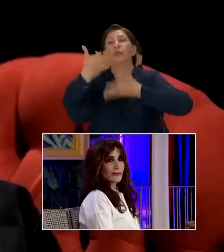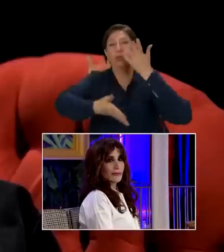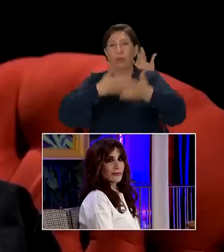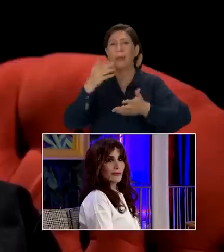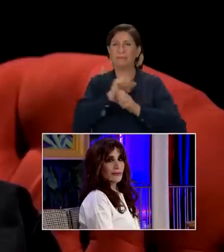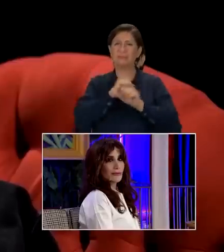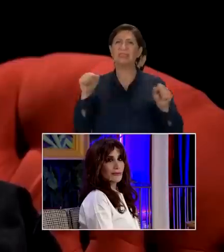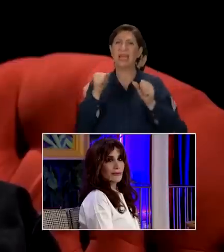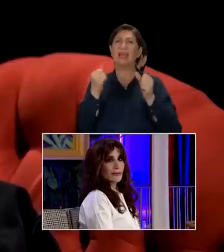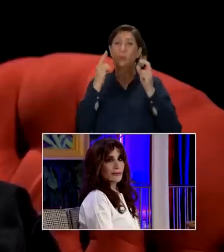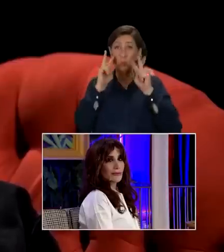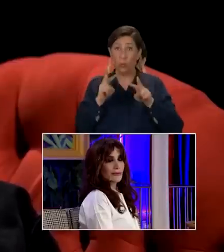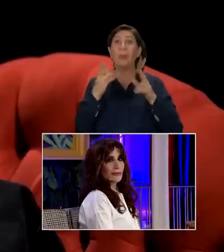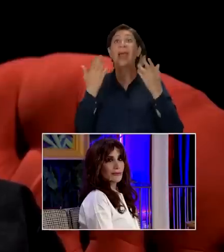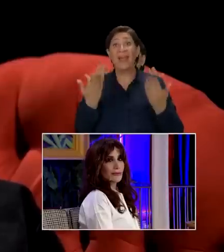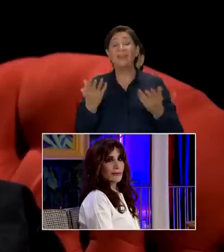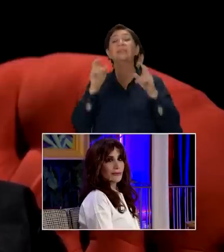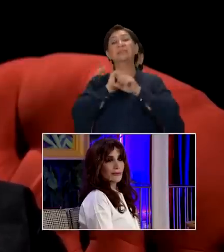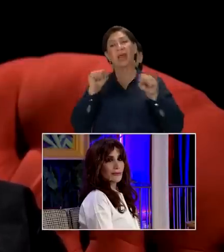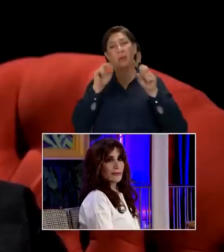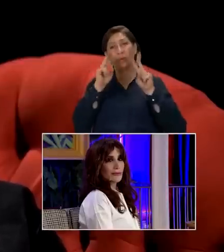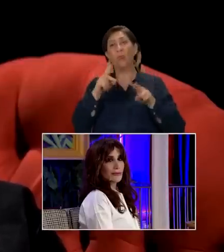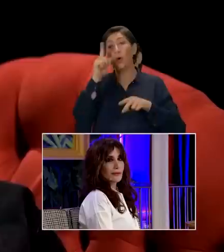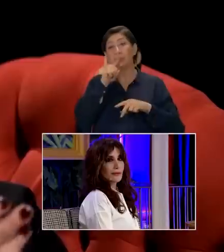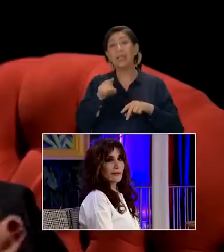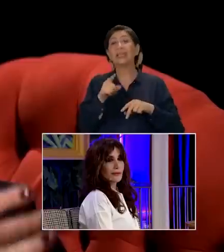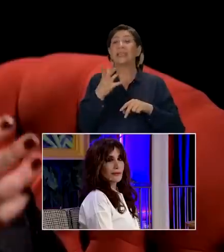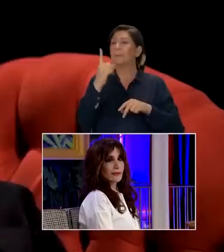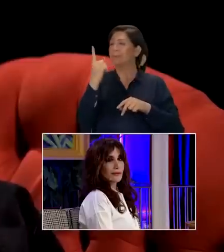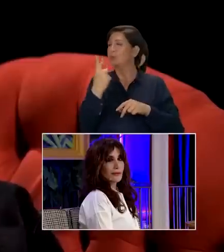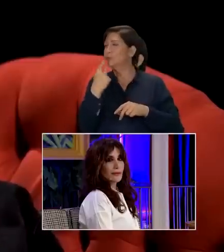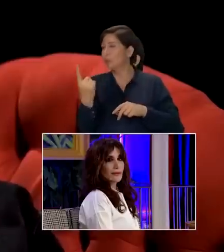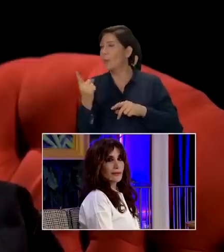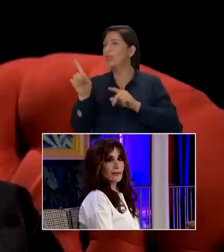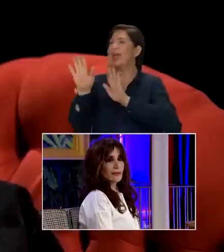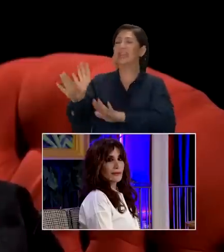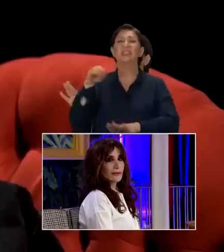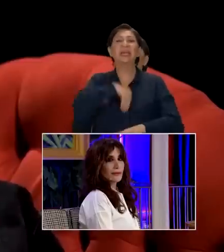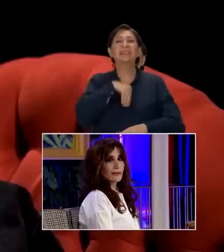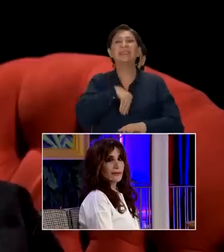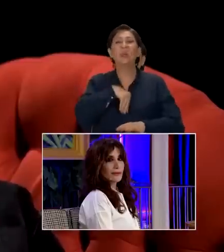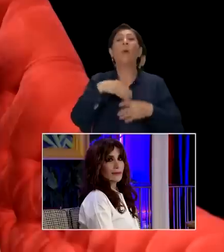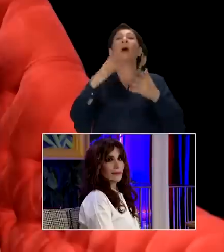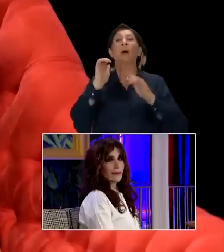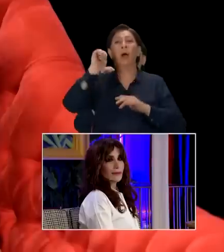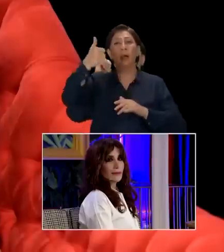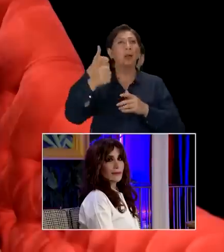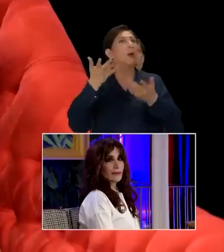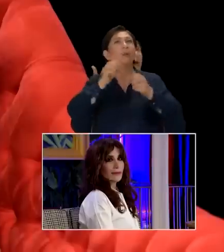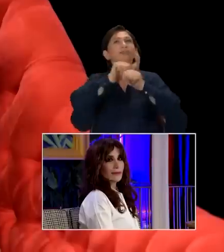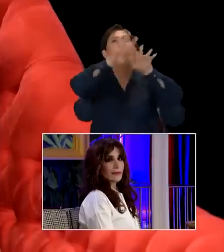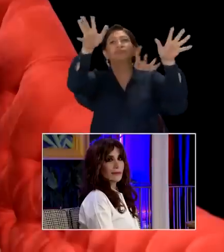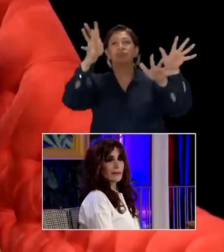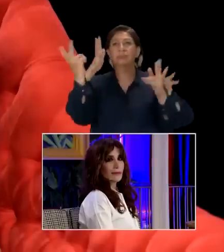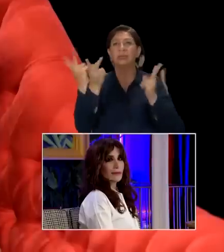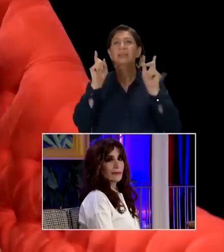hep zararını görüyor muyum? Evet, görüyorum. O yüzden hani sanki bir kişiye söylediğim şey onda kalacak gibi hissediyorum ama ertesi gün magazinde